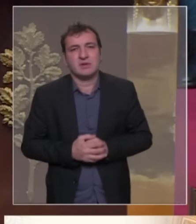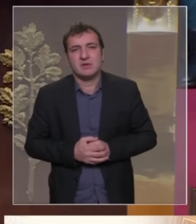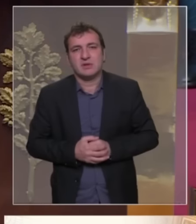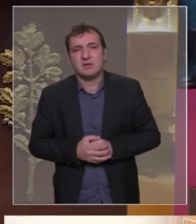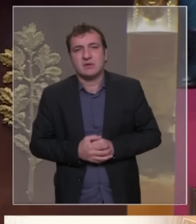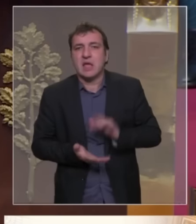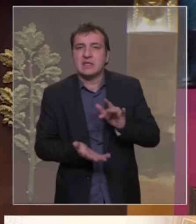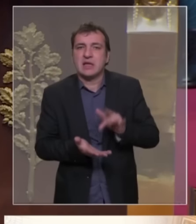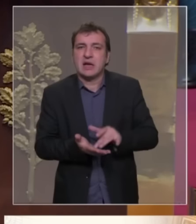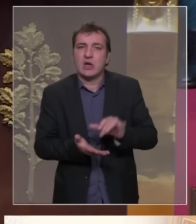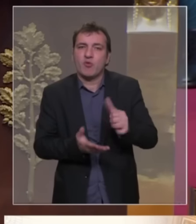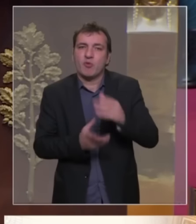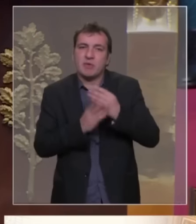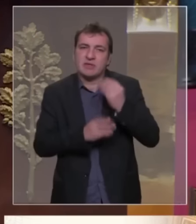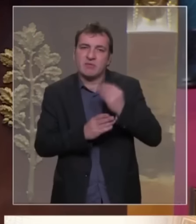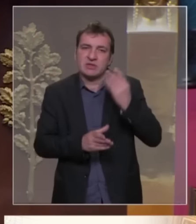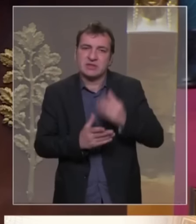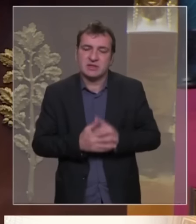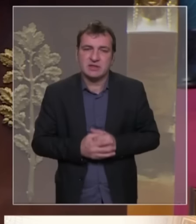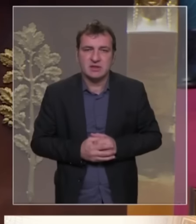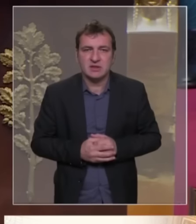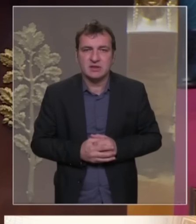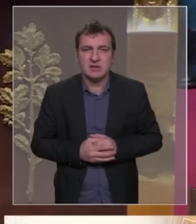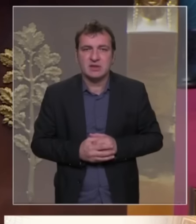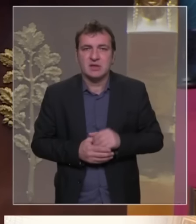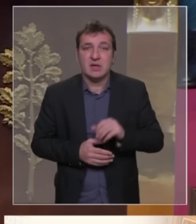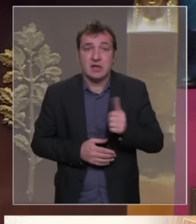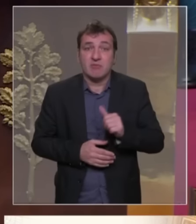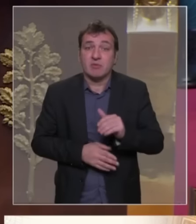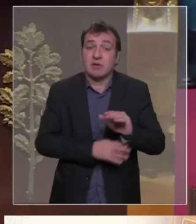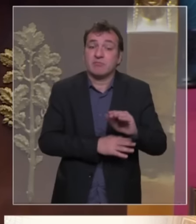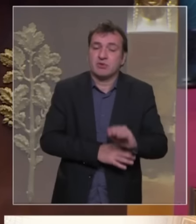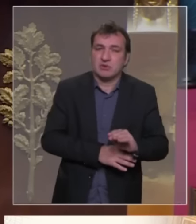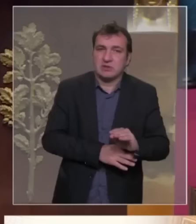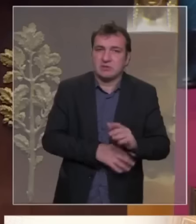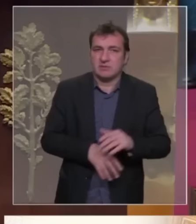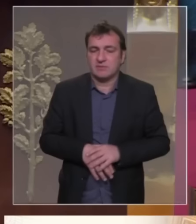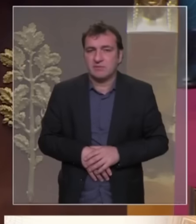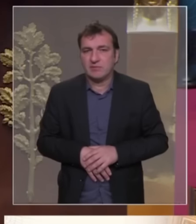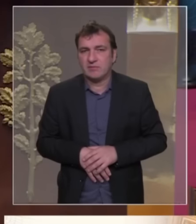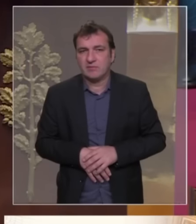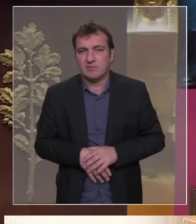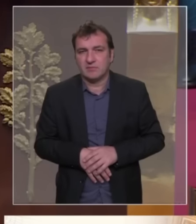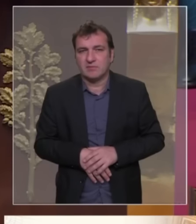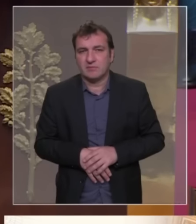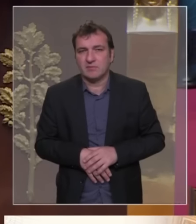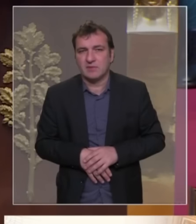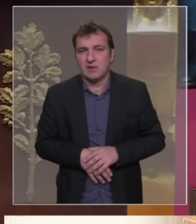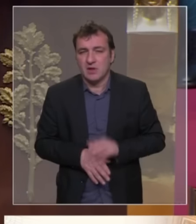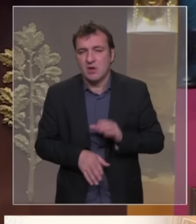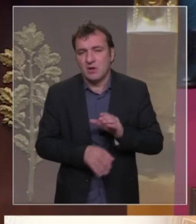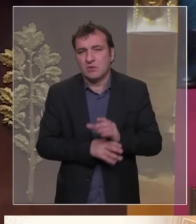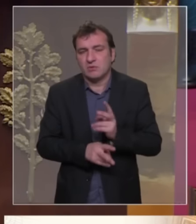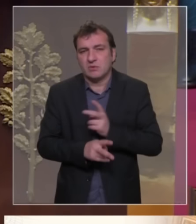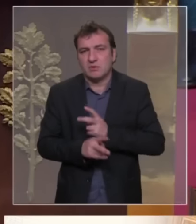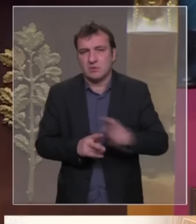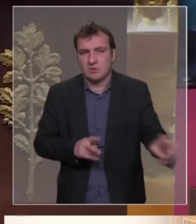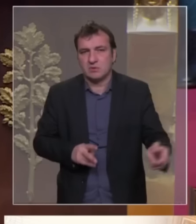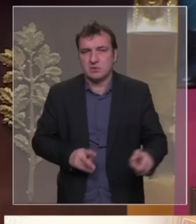C'est le lieu des premiers apprentissages et des premières protections, en particulier contre le danger des